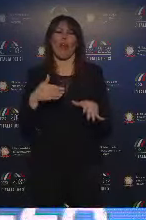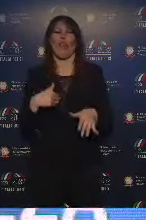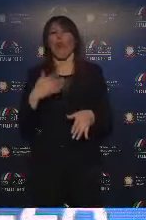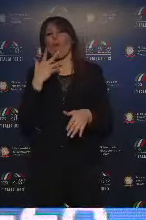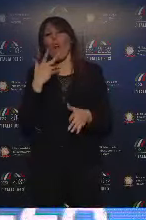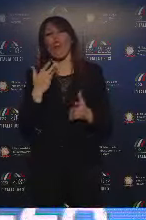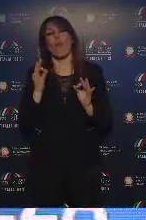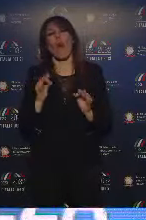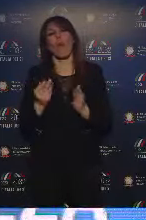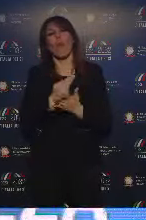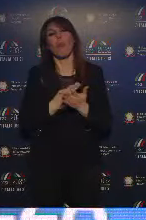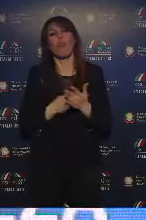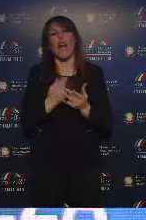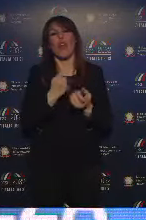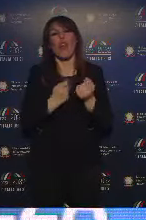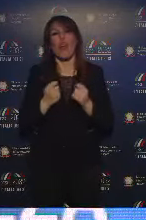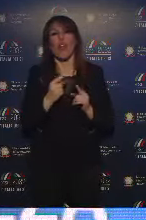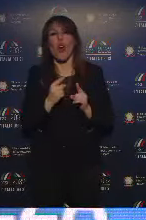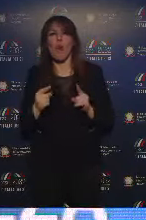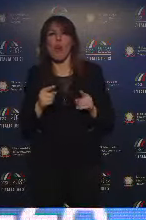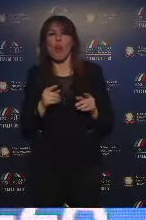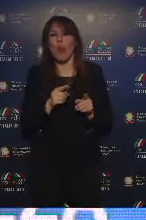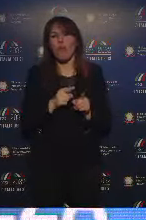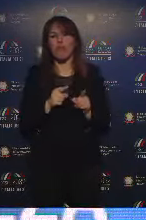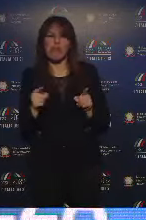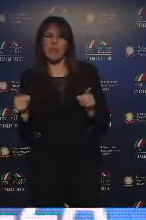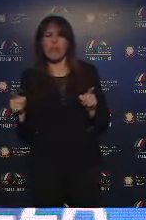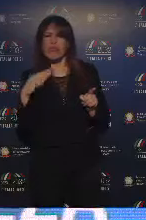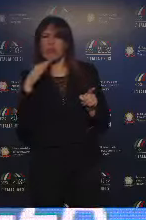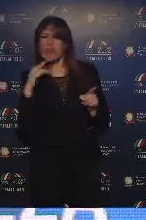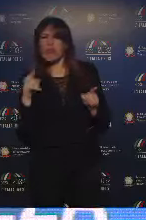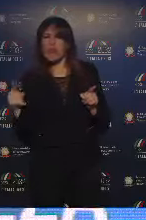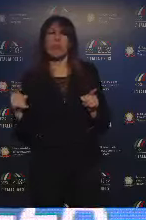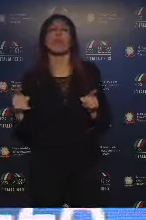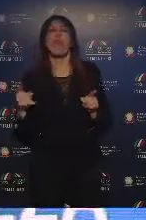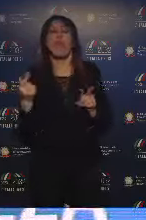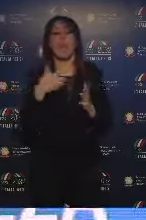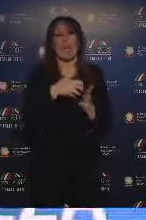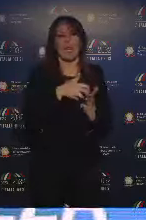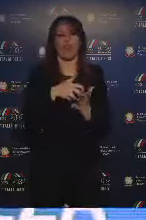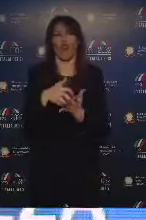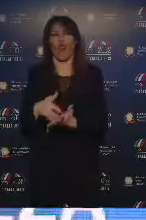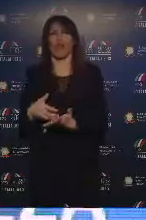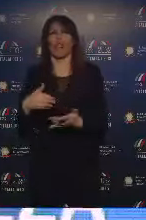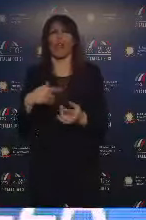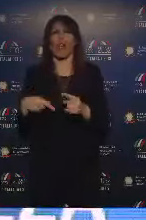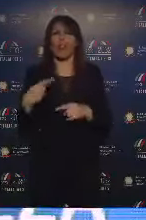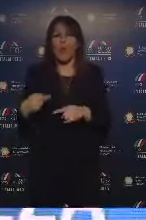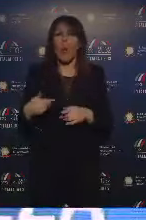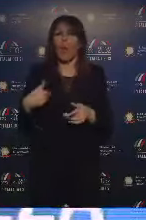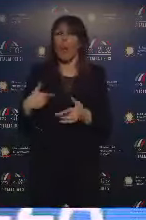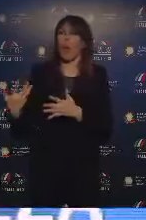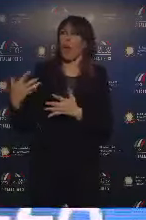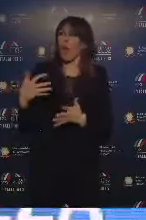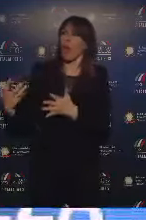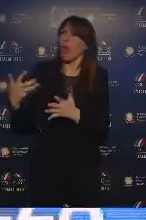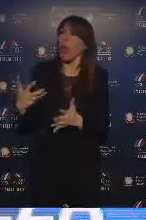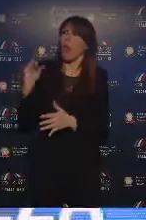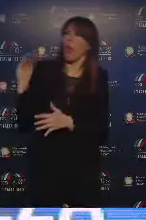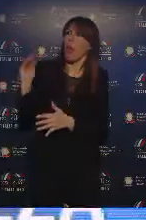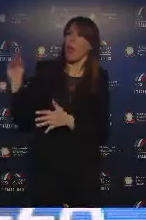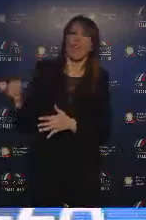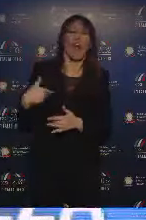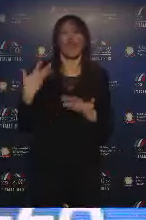economico a medio lungo termine per mettere le risorse senza inseguire il contingente Sono in